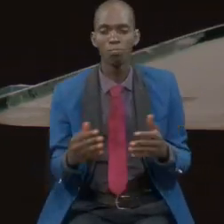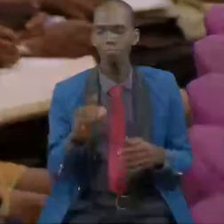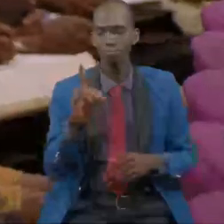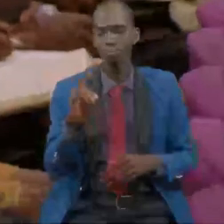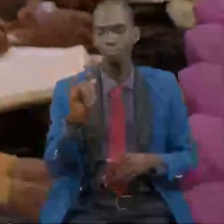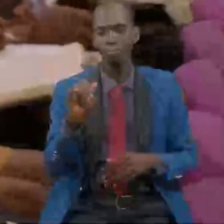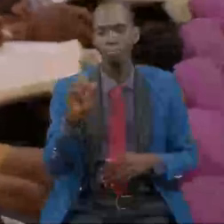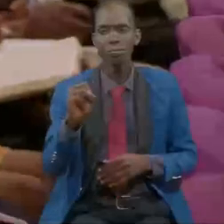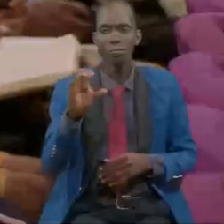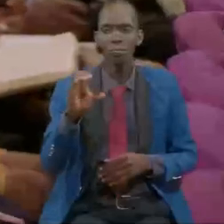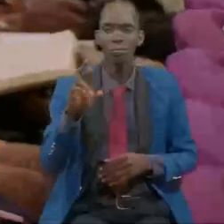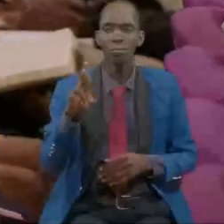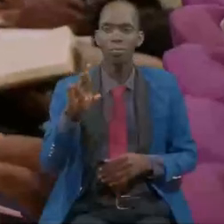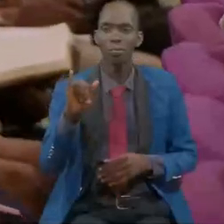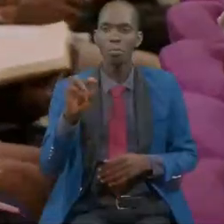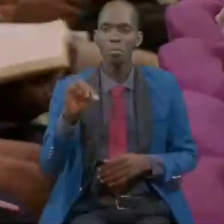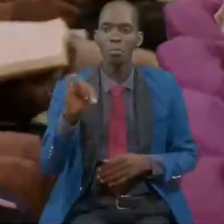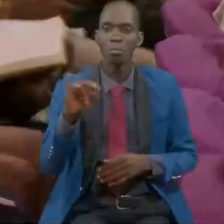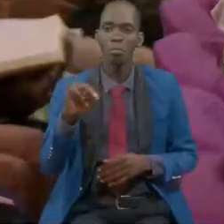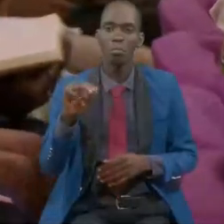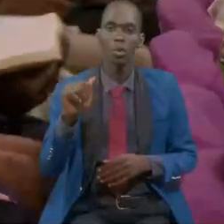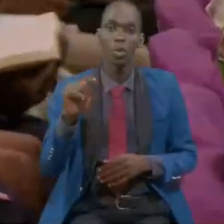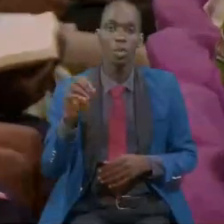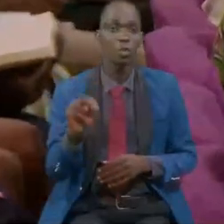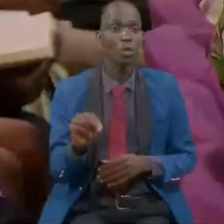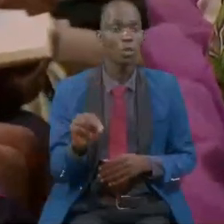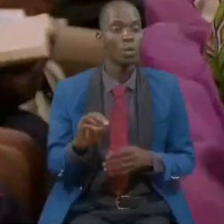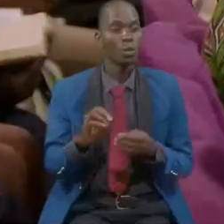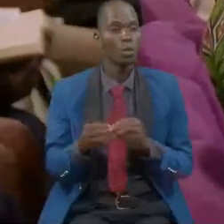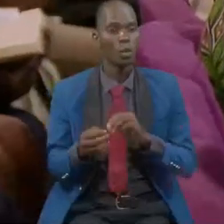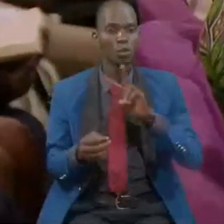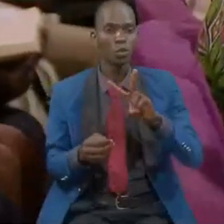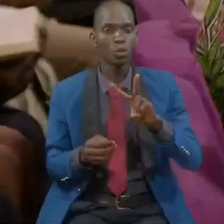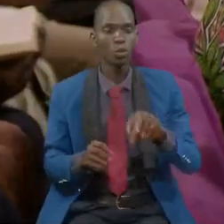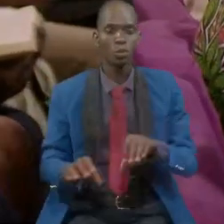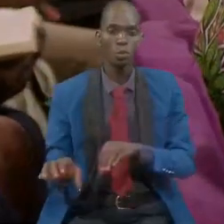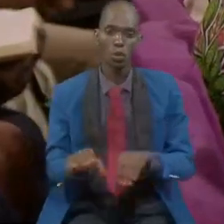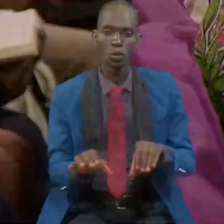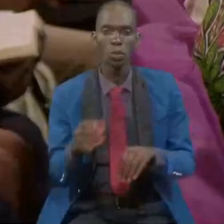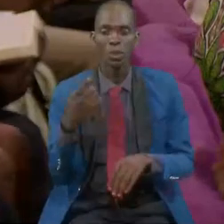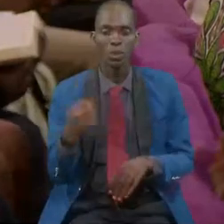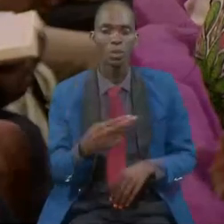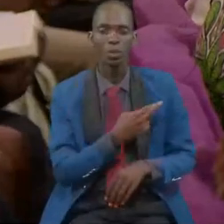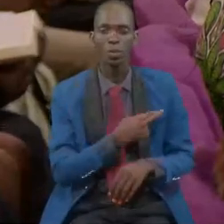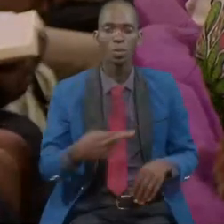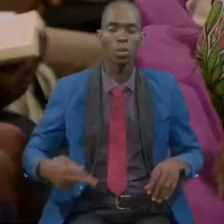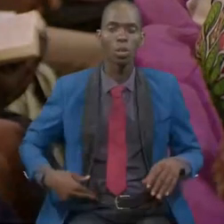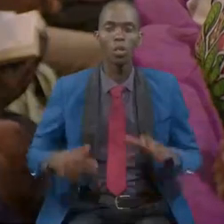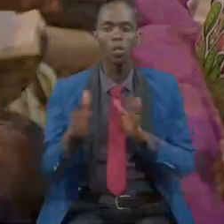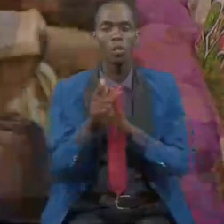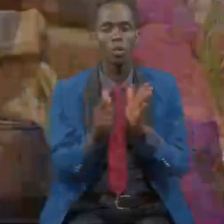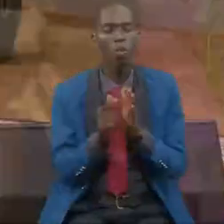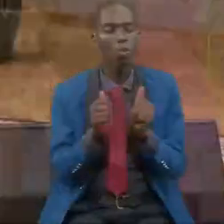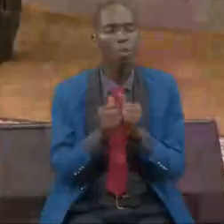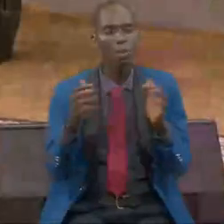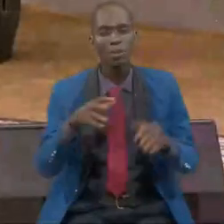à la deuxième partie ici. C'est accomplir ou exécuter la loi royale sans souillure.